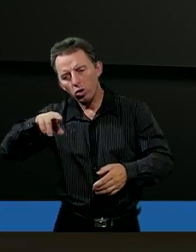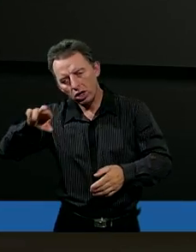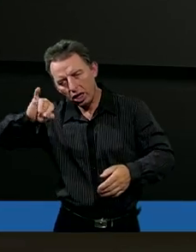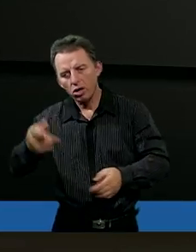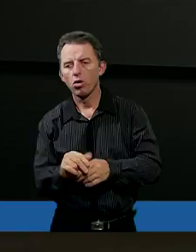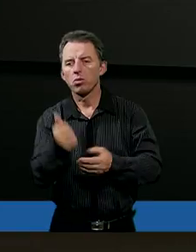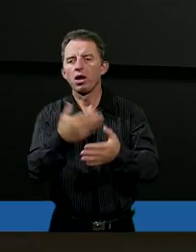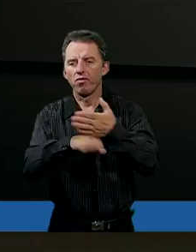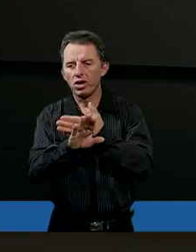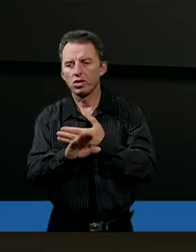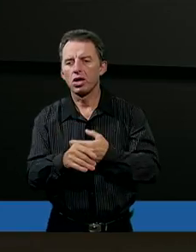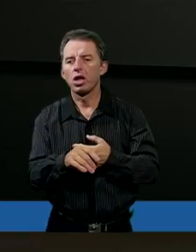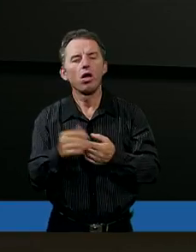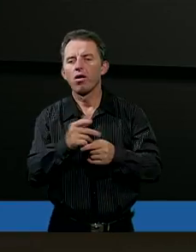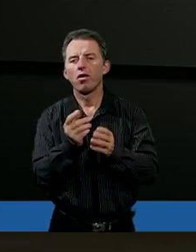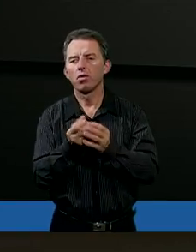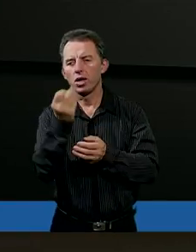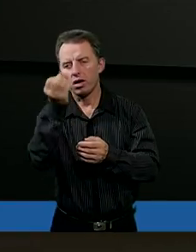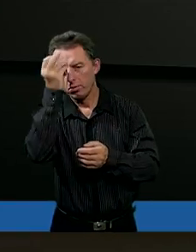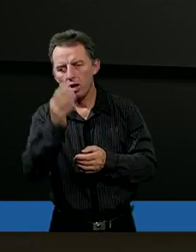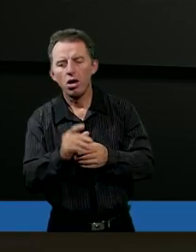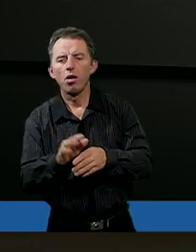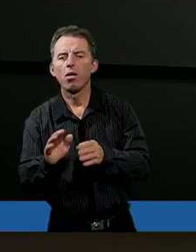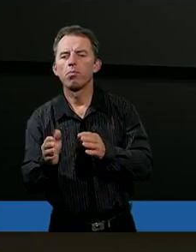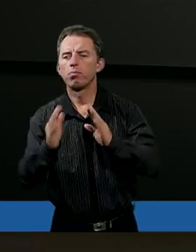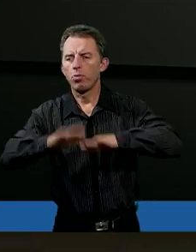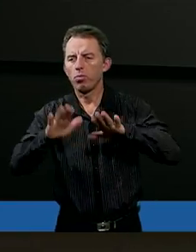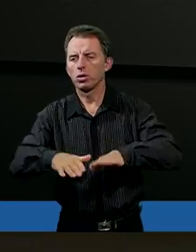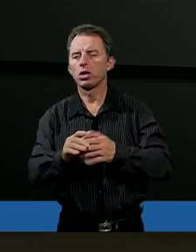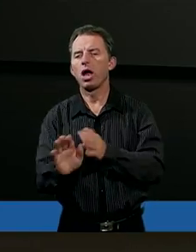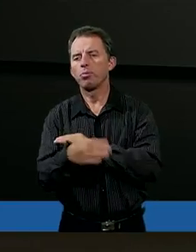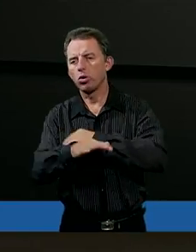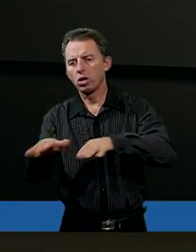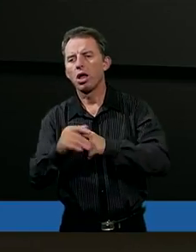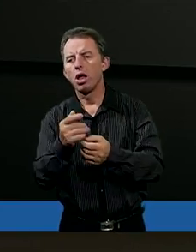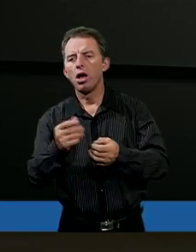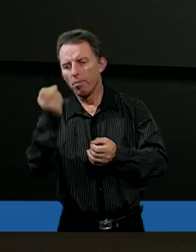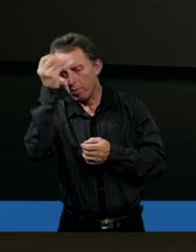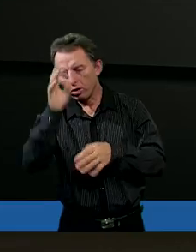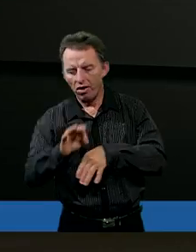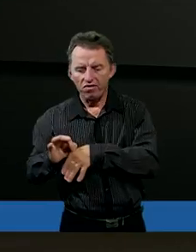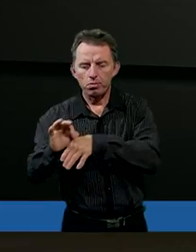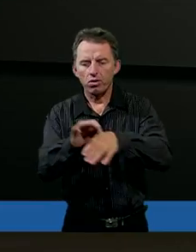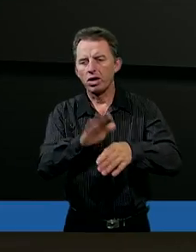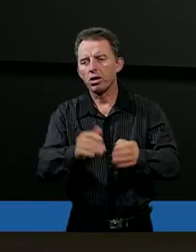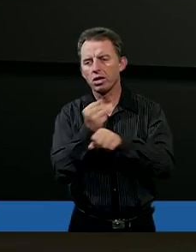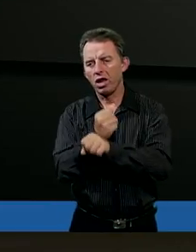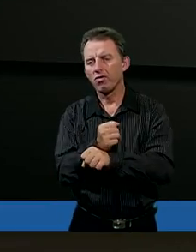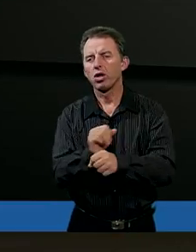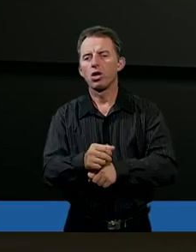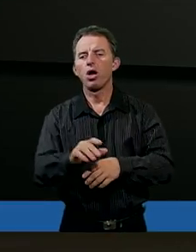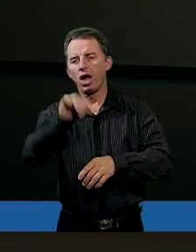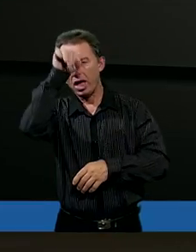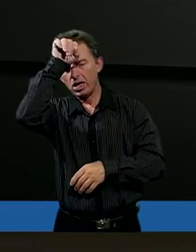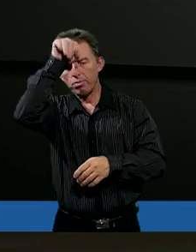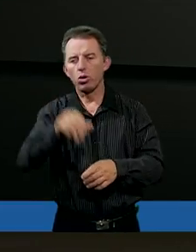czasie tego okresu pobytu na pustyni, zanim Mojżesz wrócił, aby wyprowadzić naród izraelski z niewoli w